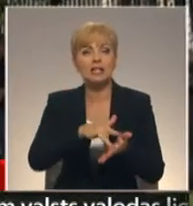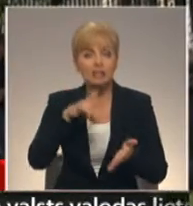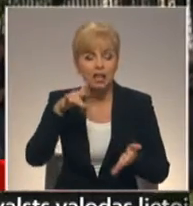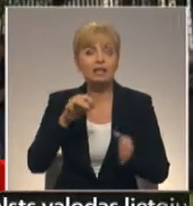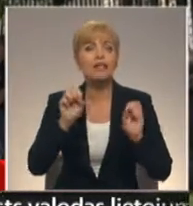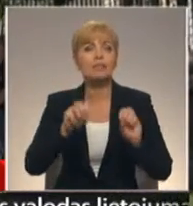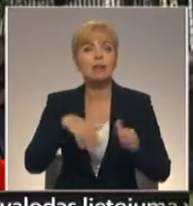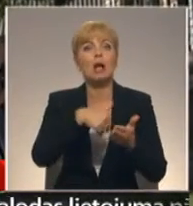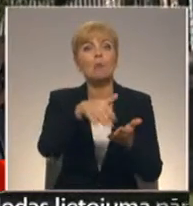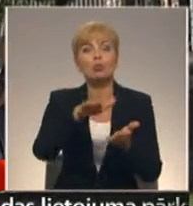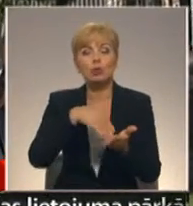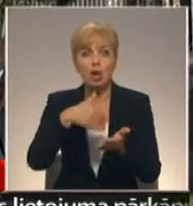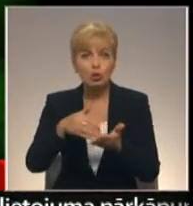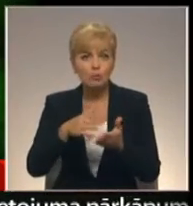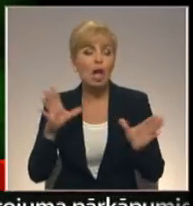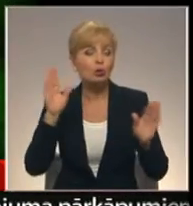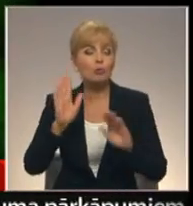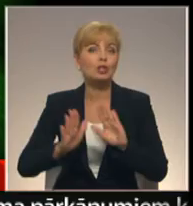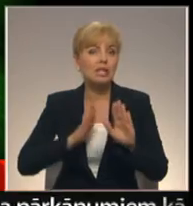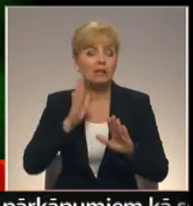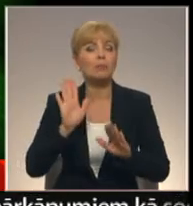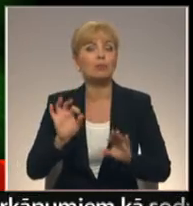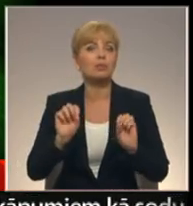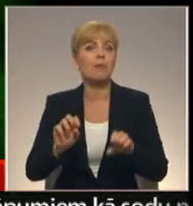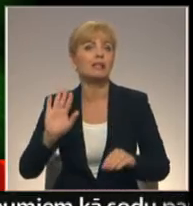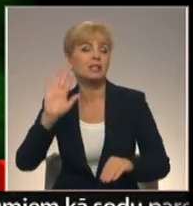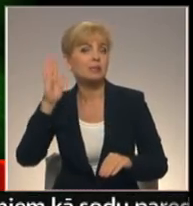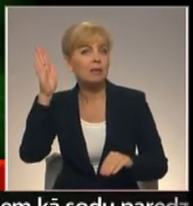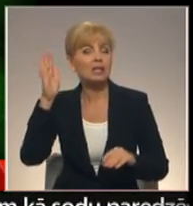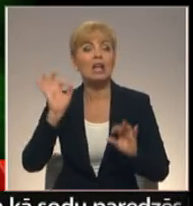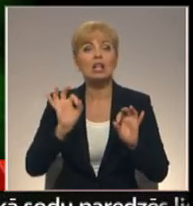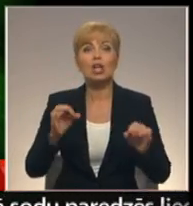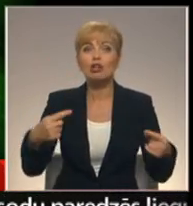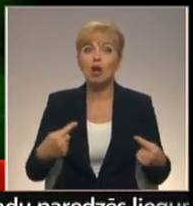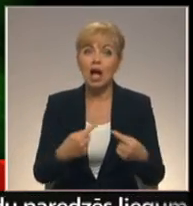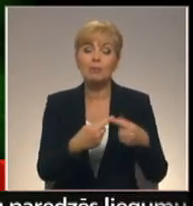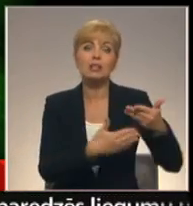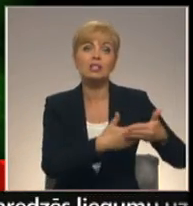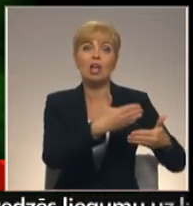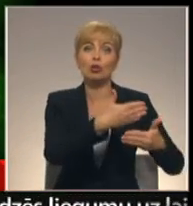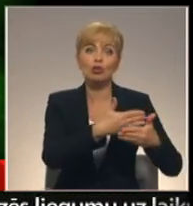speciālu krāsu, kas tumšajā dienakts laikā spīdēs, lai pilnībā atbilstu cietokšņa un